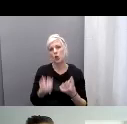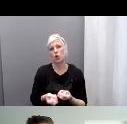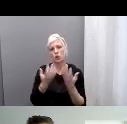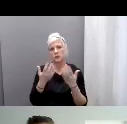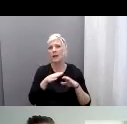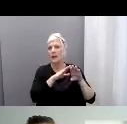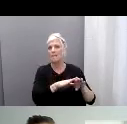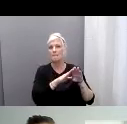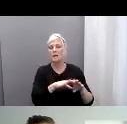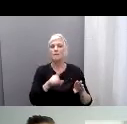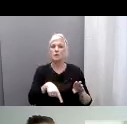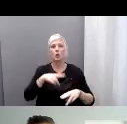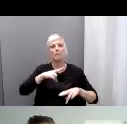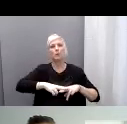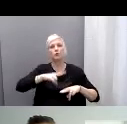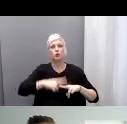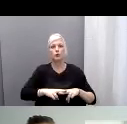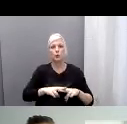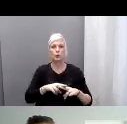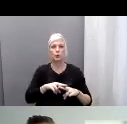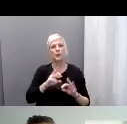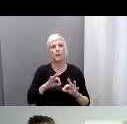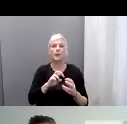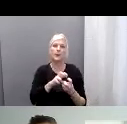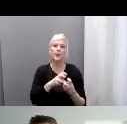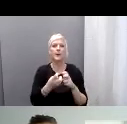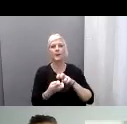för positionering och liknande.